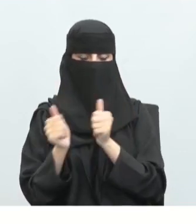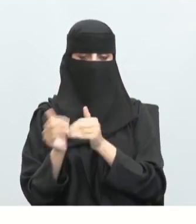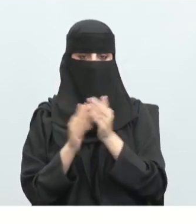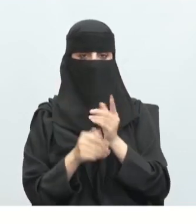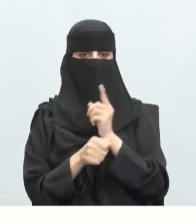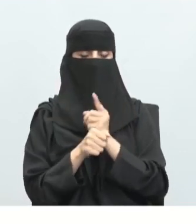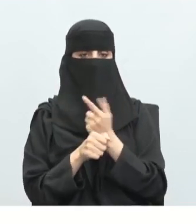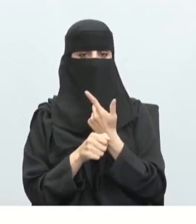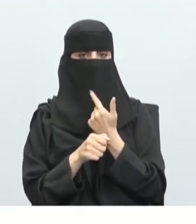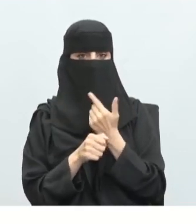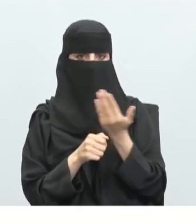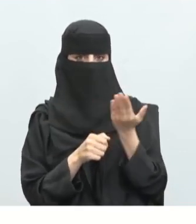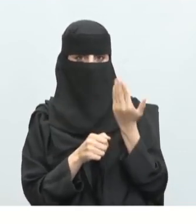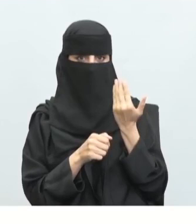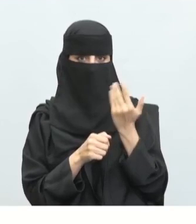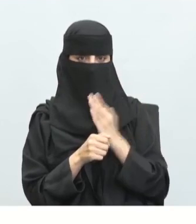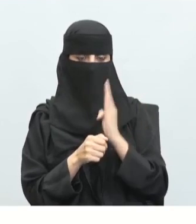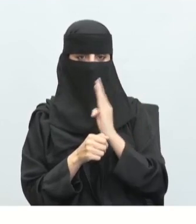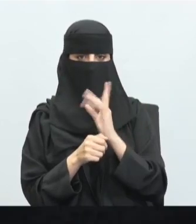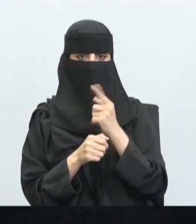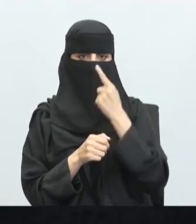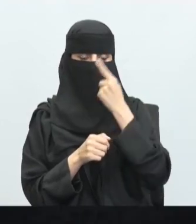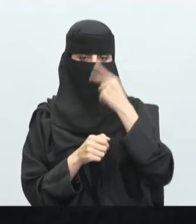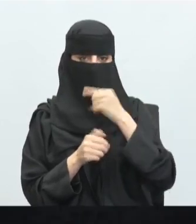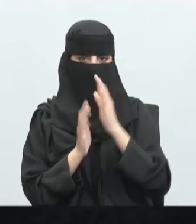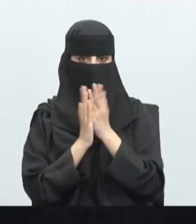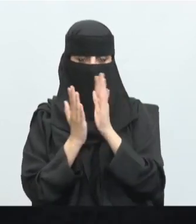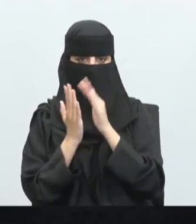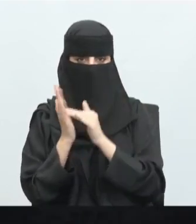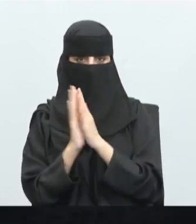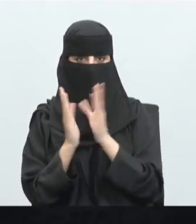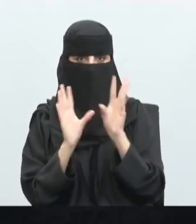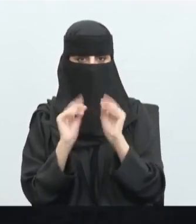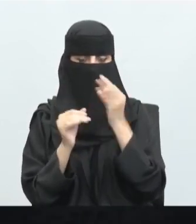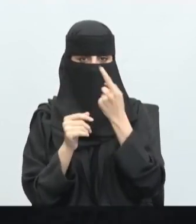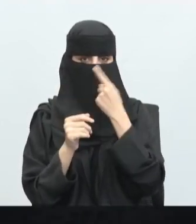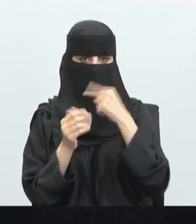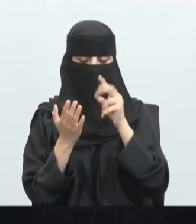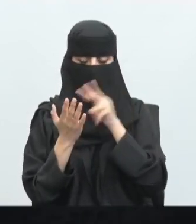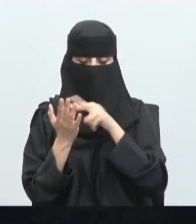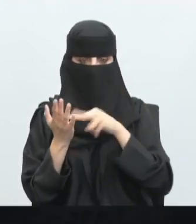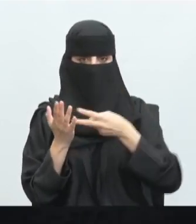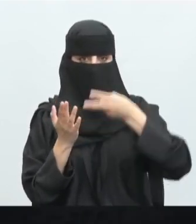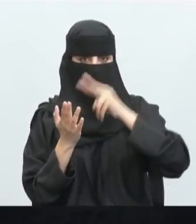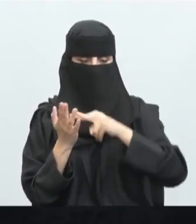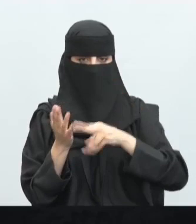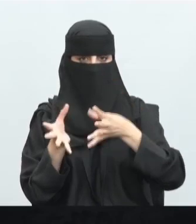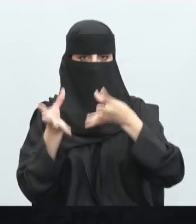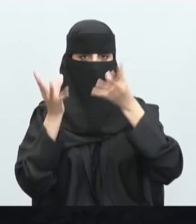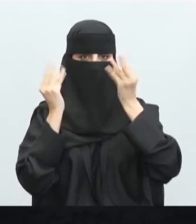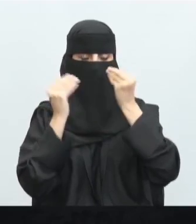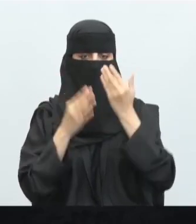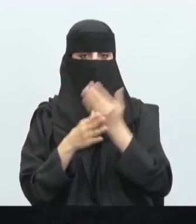قبل ان تقف امام صفك ان تقوم بقراءه القصه اكثر من مره كي